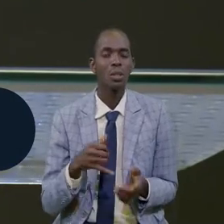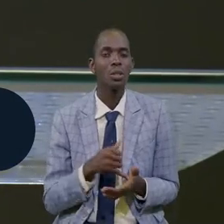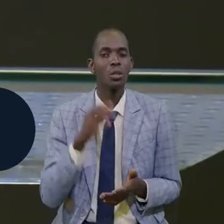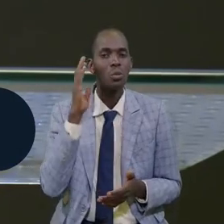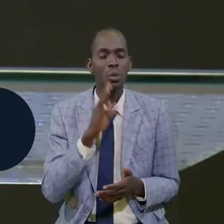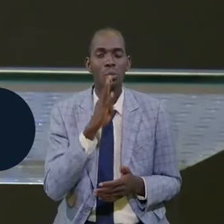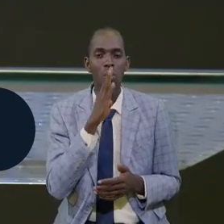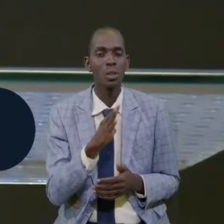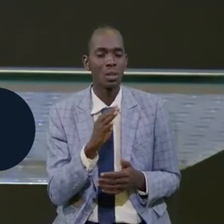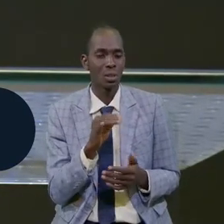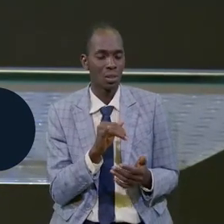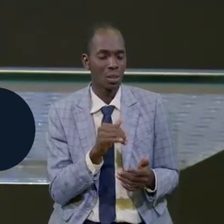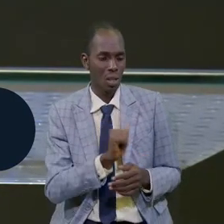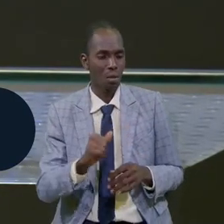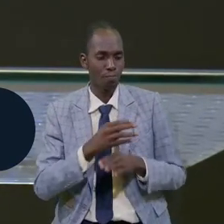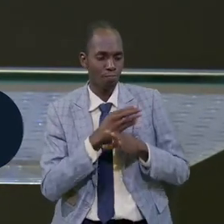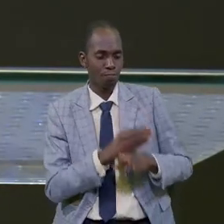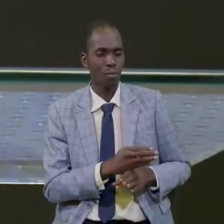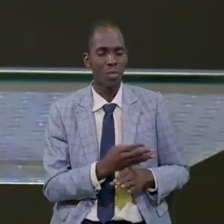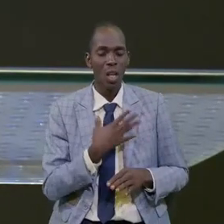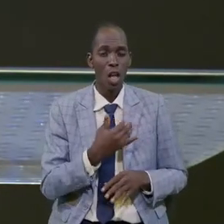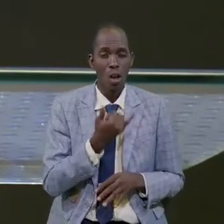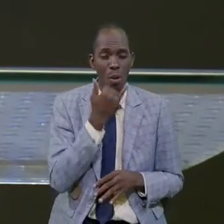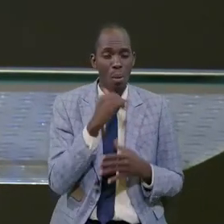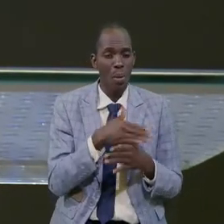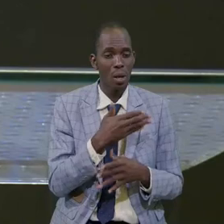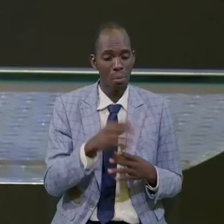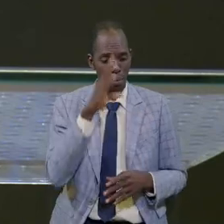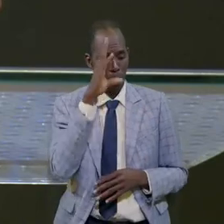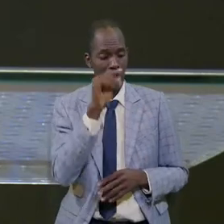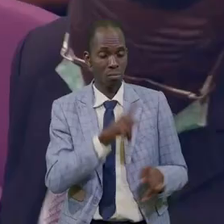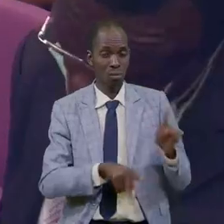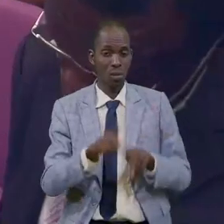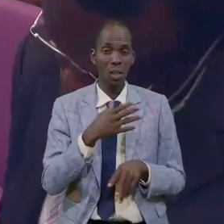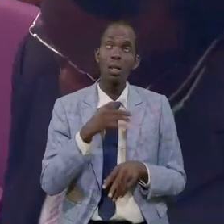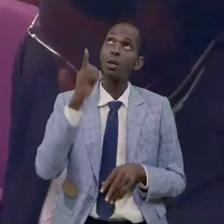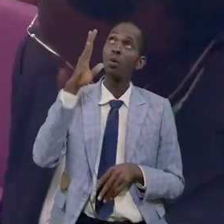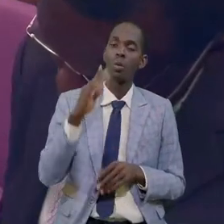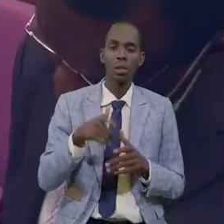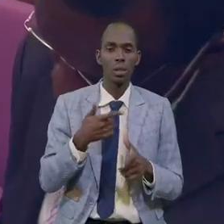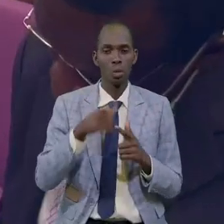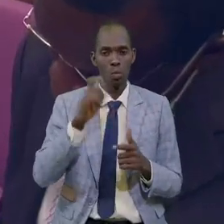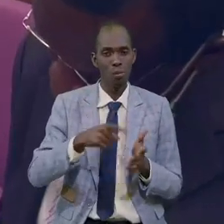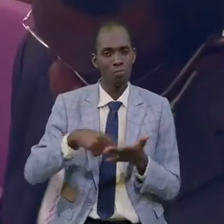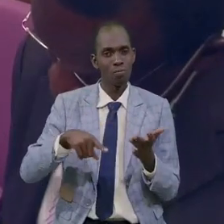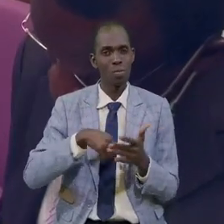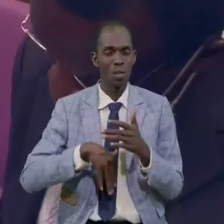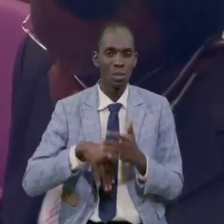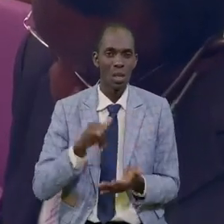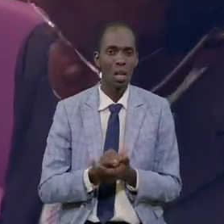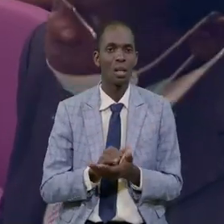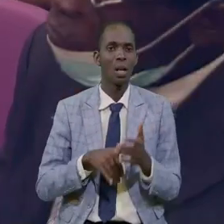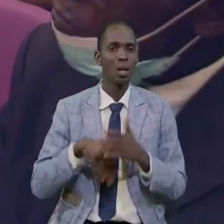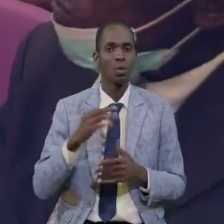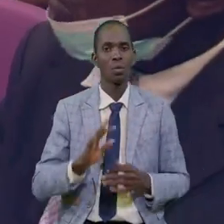ce doit être une barrière, un scandale entre les hommes et Dieu. Nous allons éliminer ça de